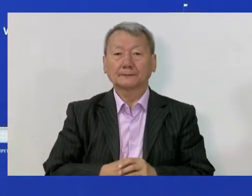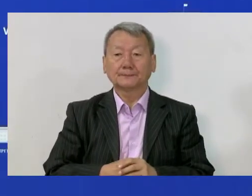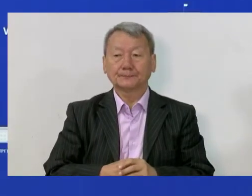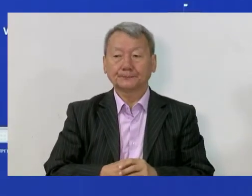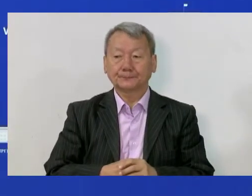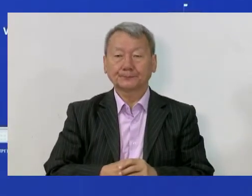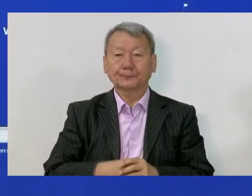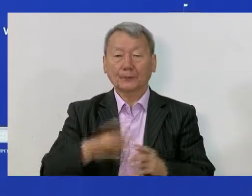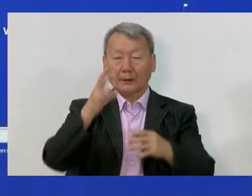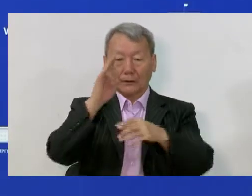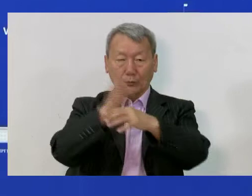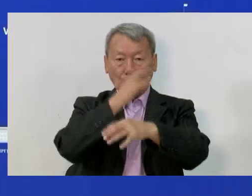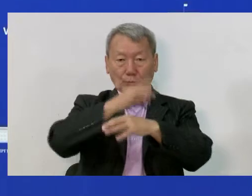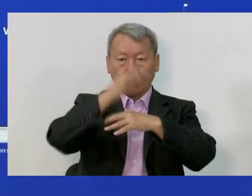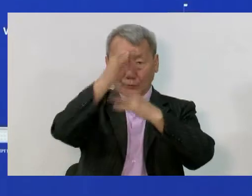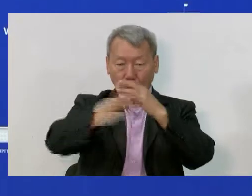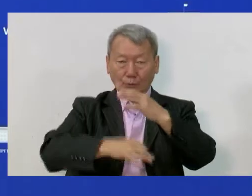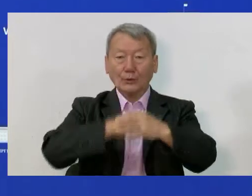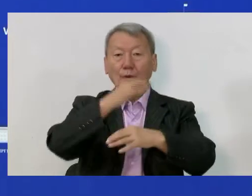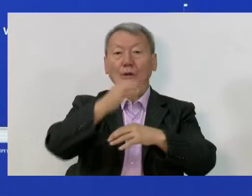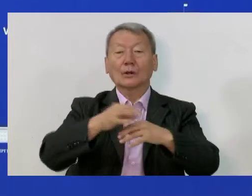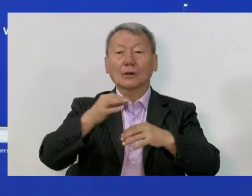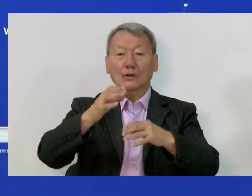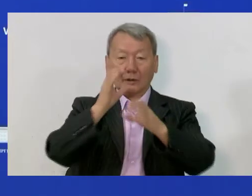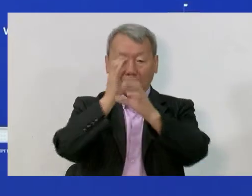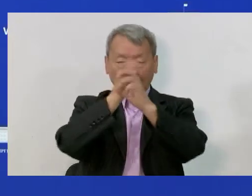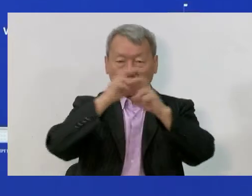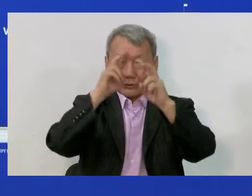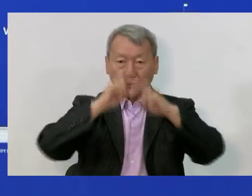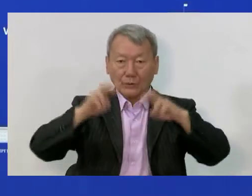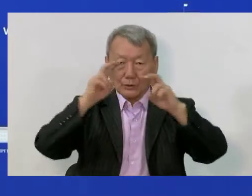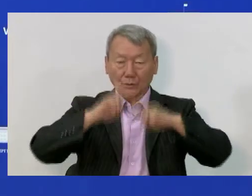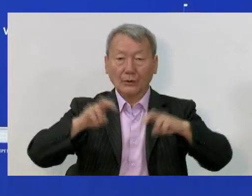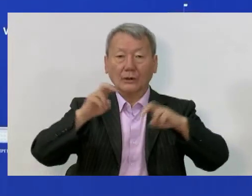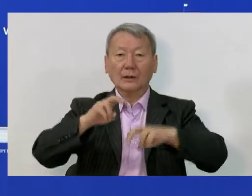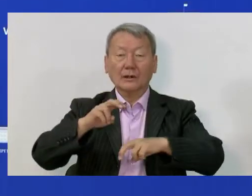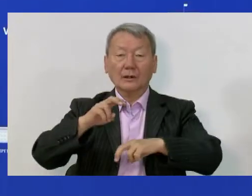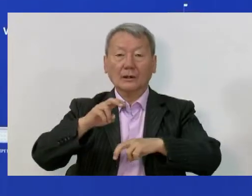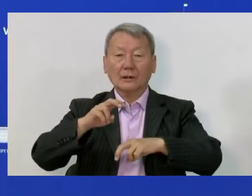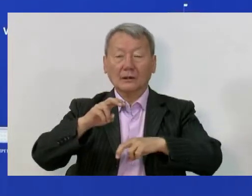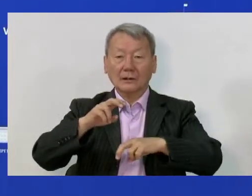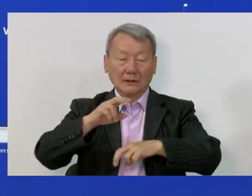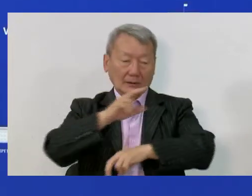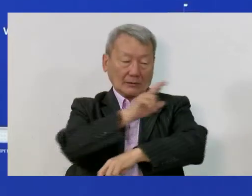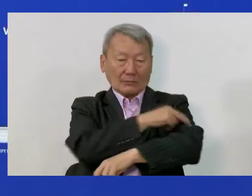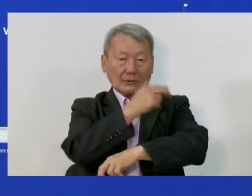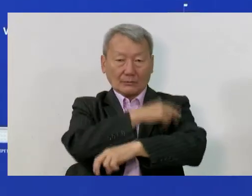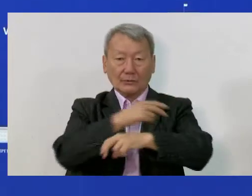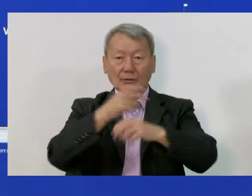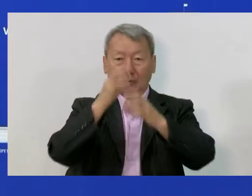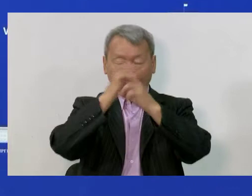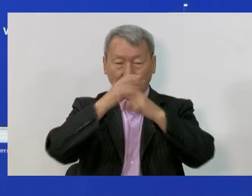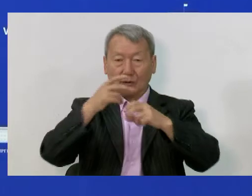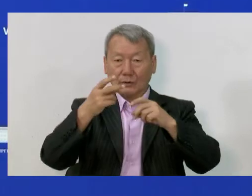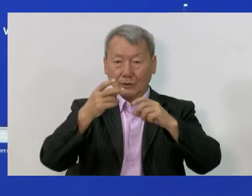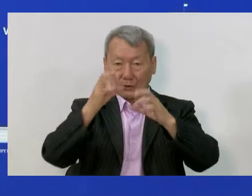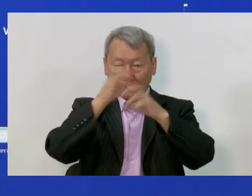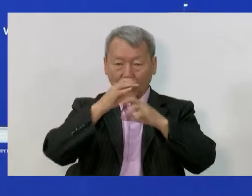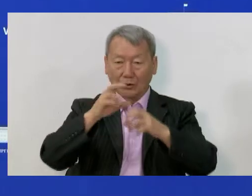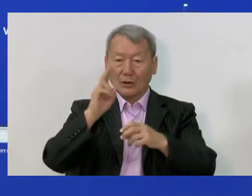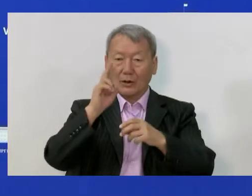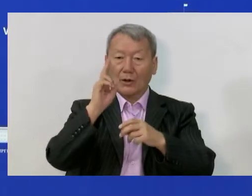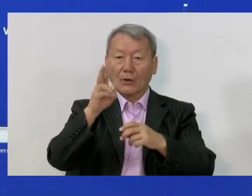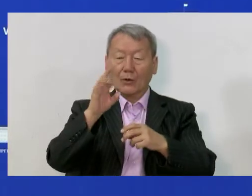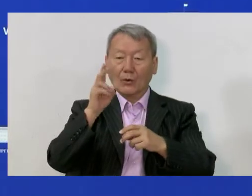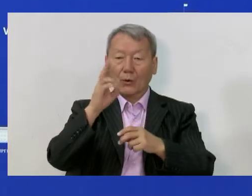Бір сұтқа үшінде лабораториялық тастықталған жына, клиникалық эпидемиологиялық тастықталған COVID